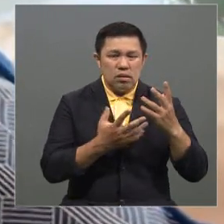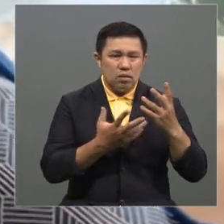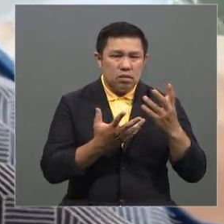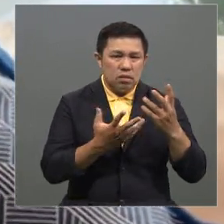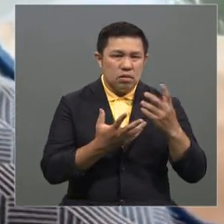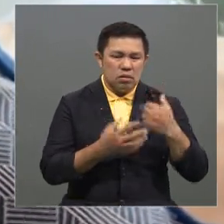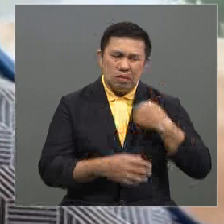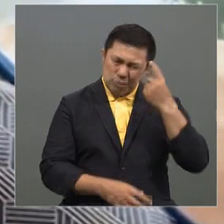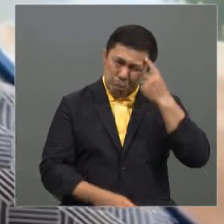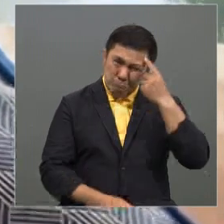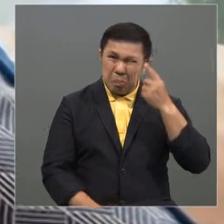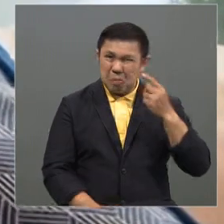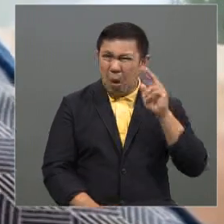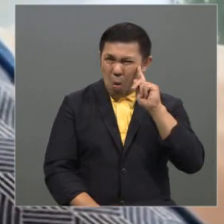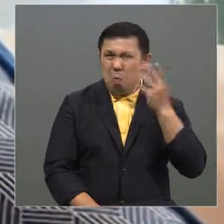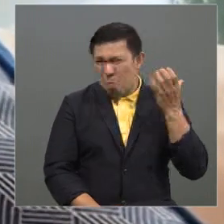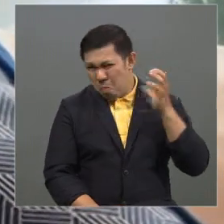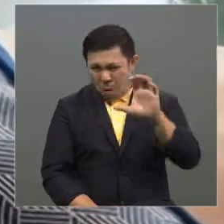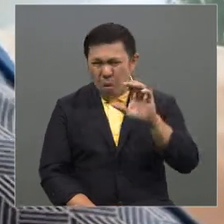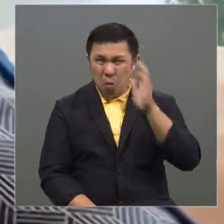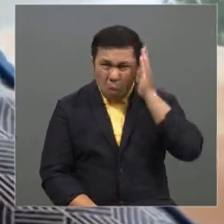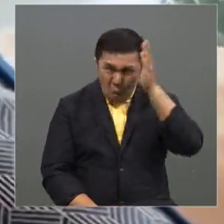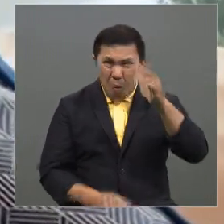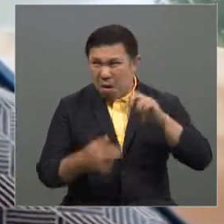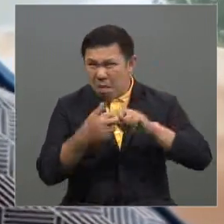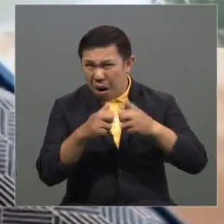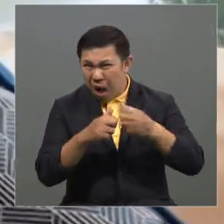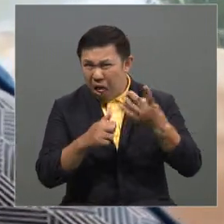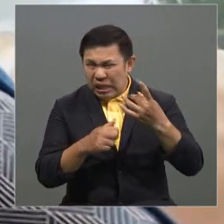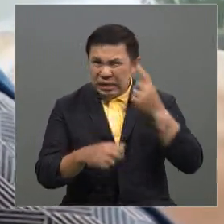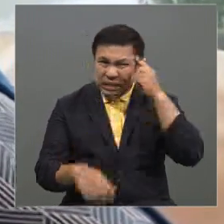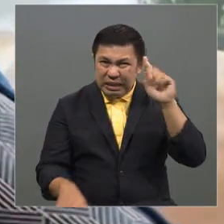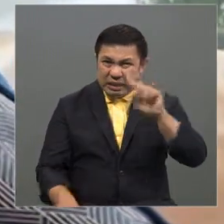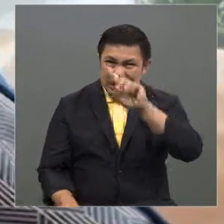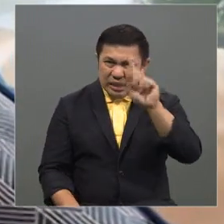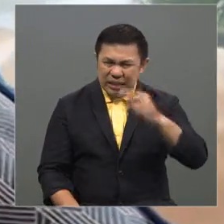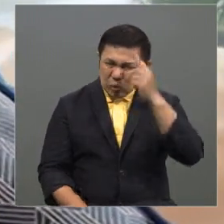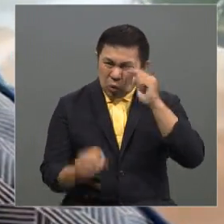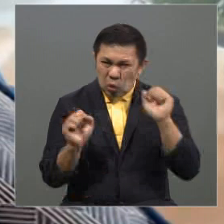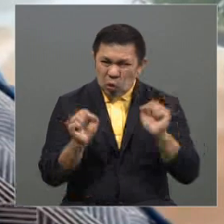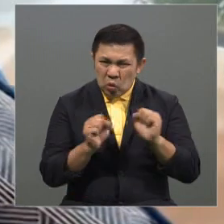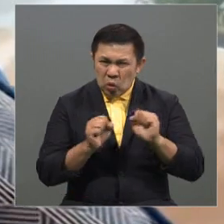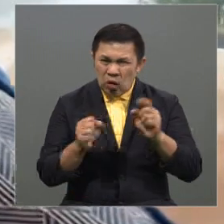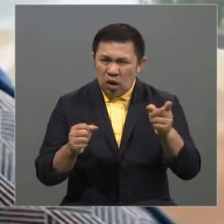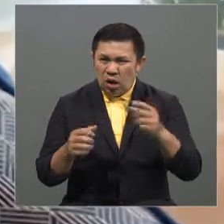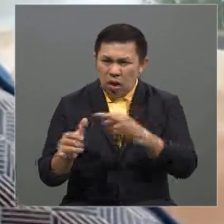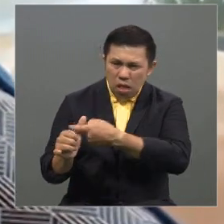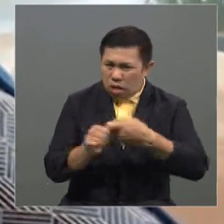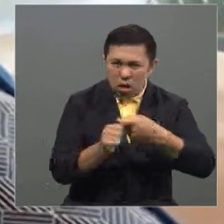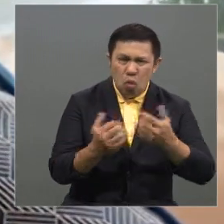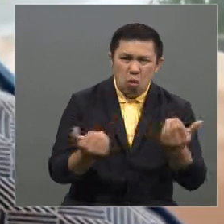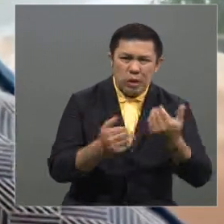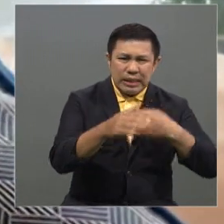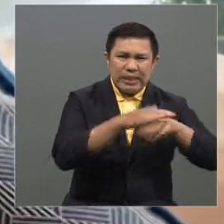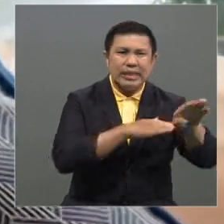นูออกข่าวดีไหมพี่แล้วแบบผลกระทบมันจะมีอะไรไหมแบบกลัวไปหมดเลยกลัวพาลูกหนีพี่เ